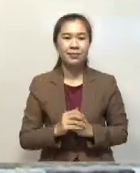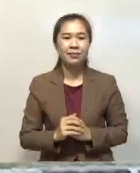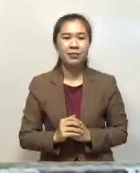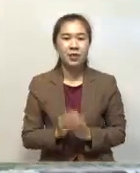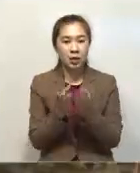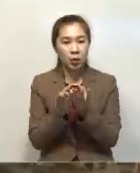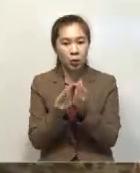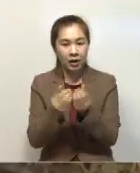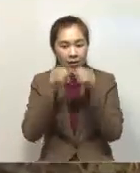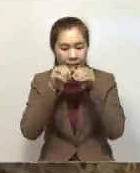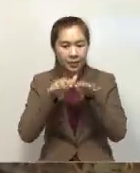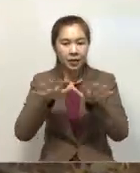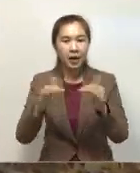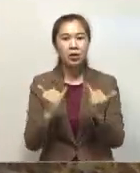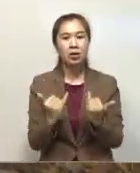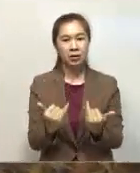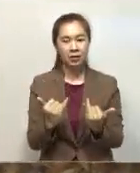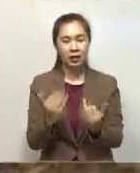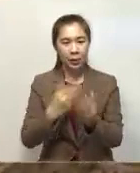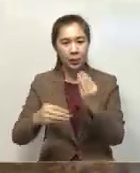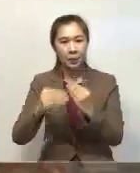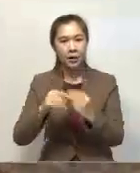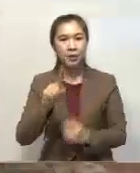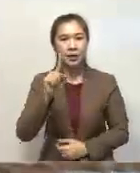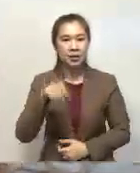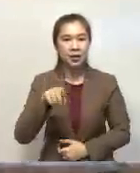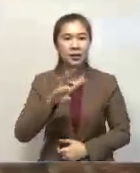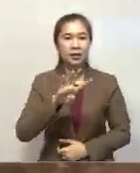ตัวเลขที่ประกาศออกมาล่าสุดตอนนี้นะคะเพิ่มเป็น